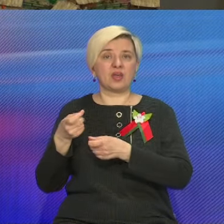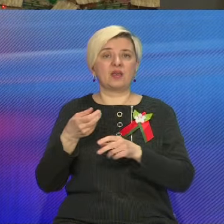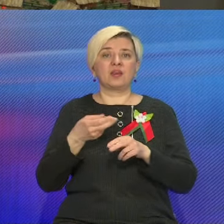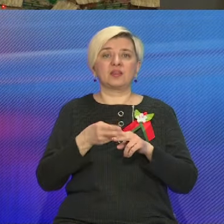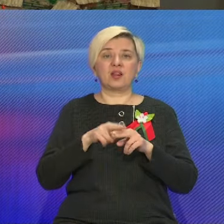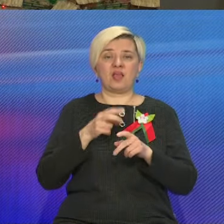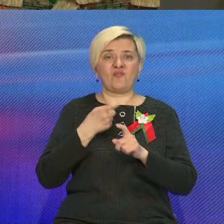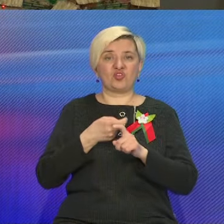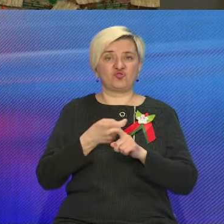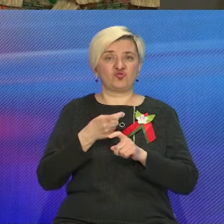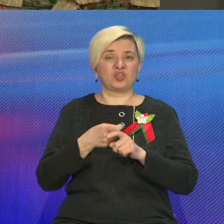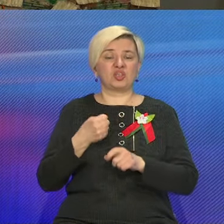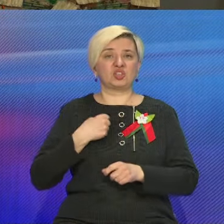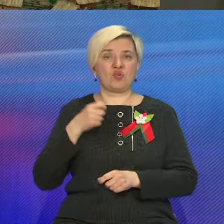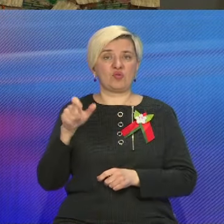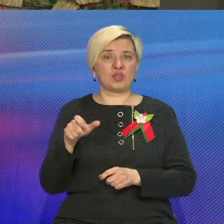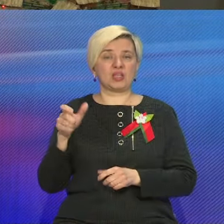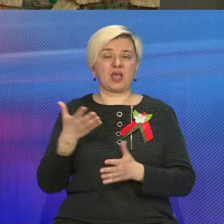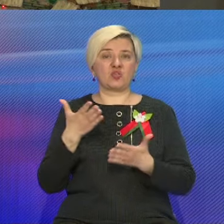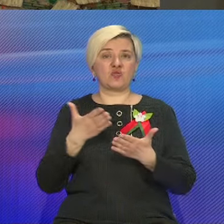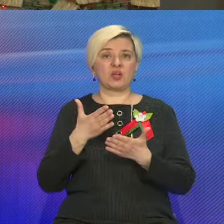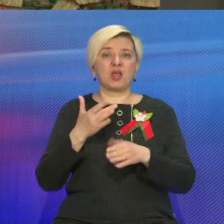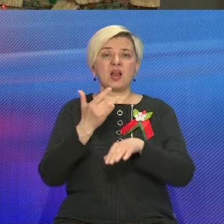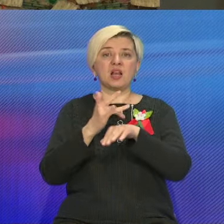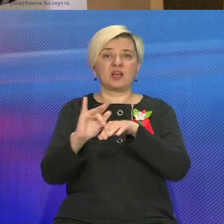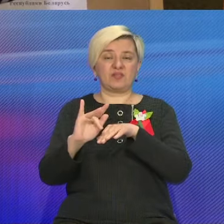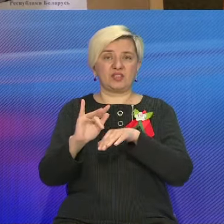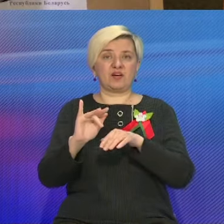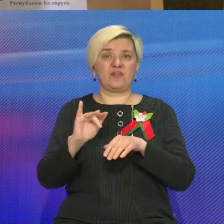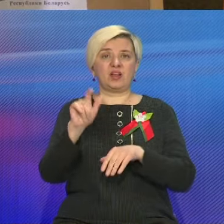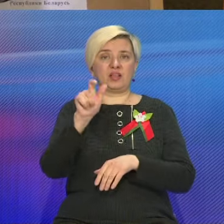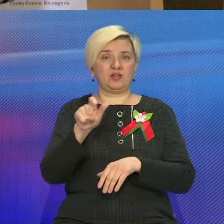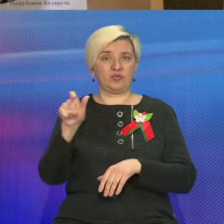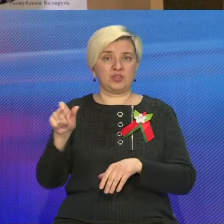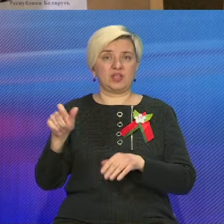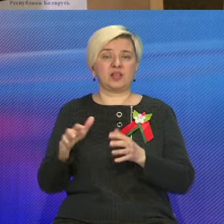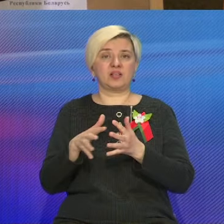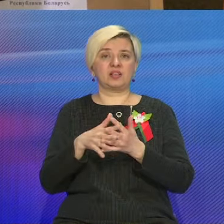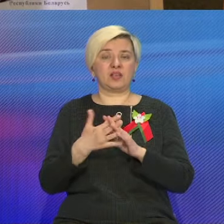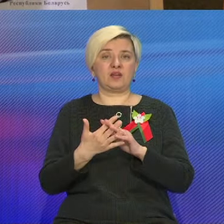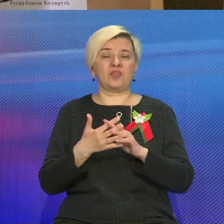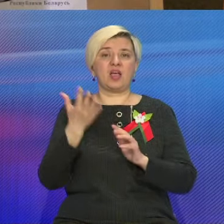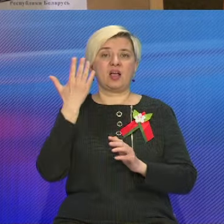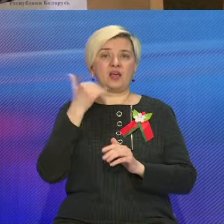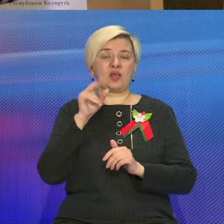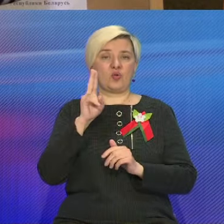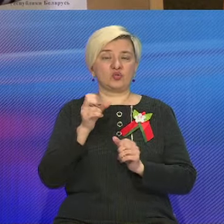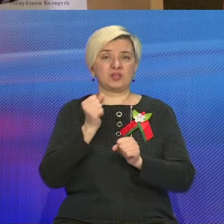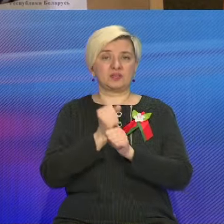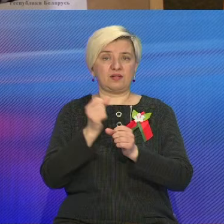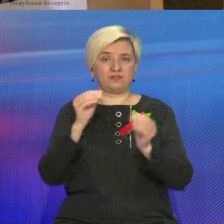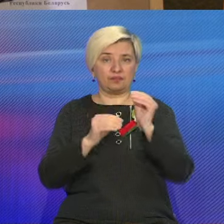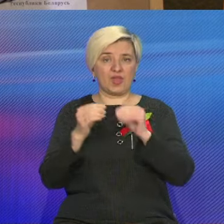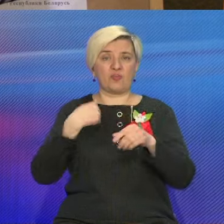фашистских солдат, которые ликвидировали население деревни. Когда Костя их слепил, мы начали их тоже покрывать